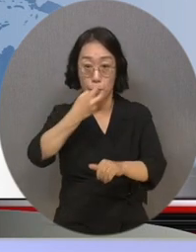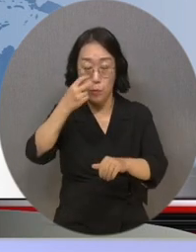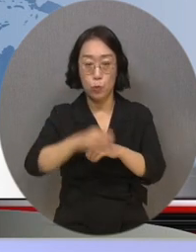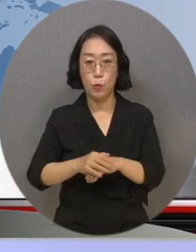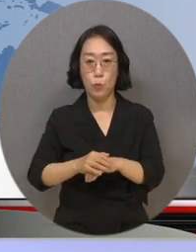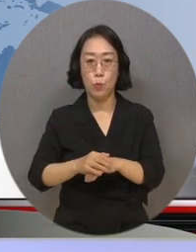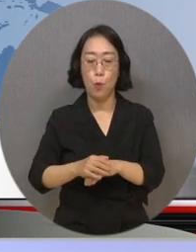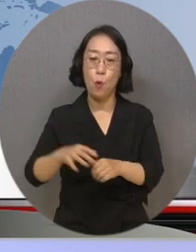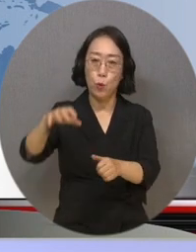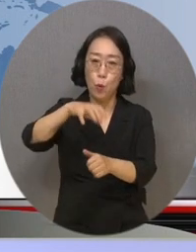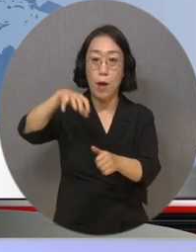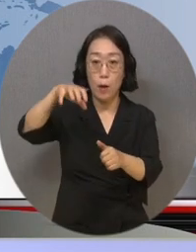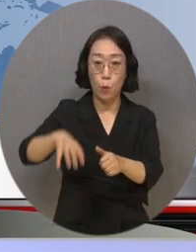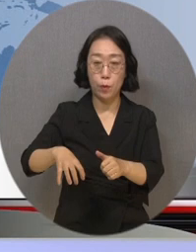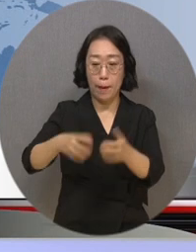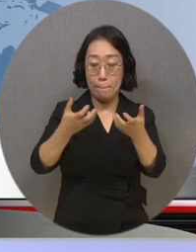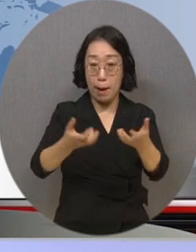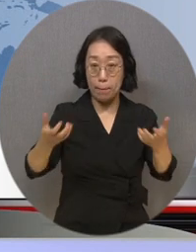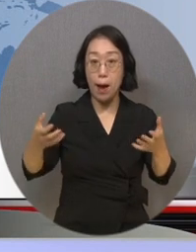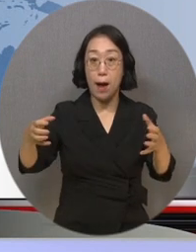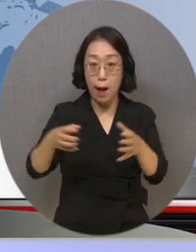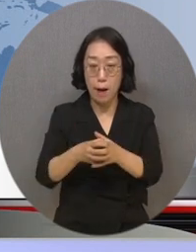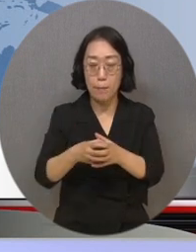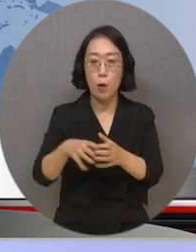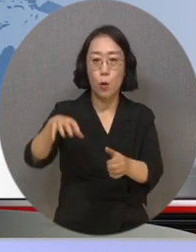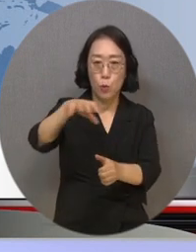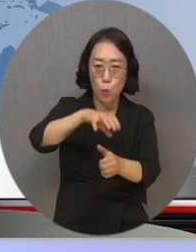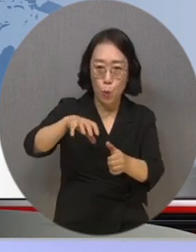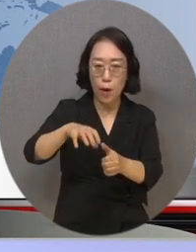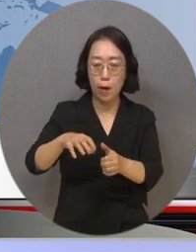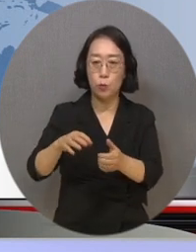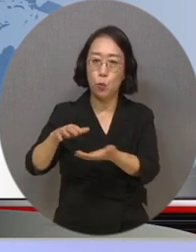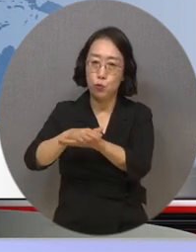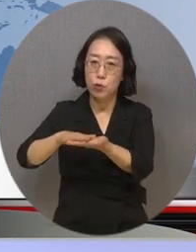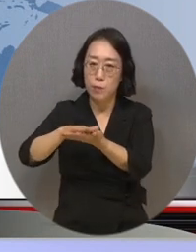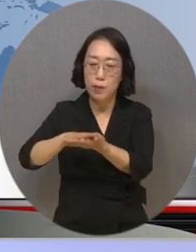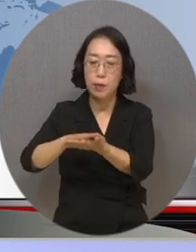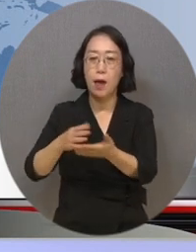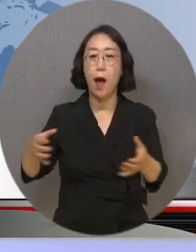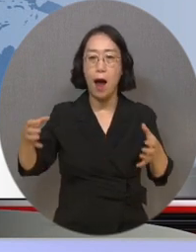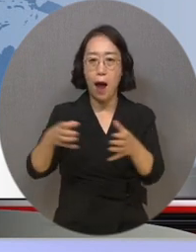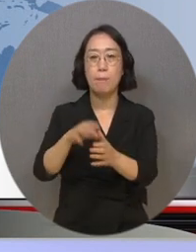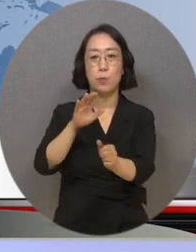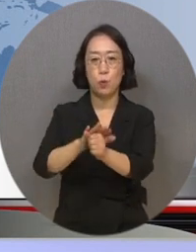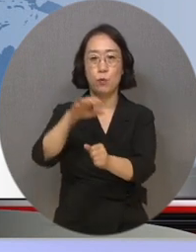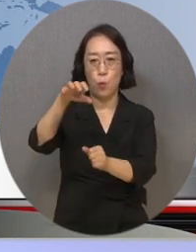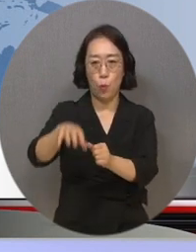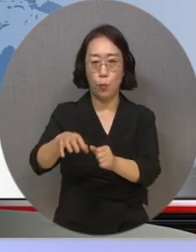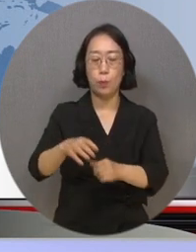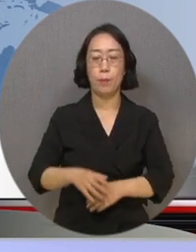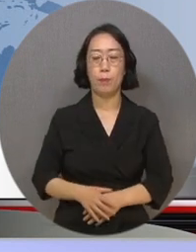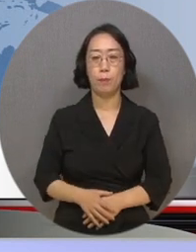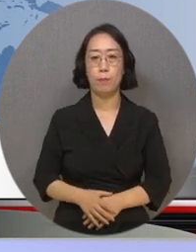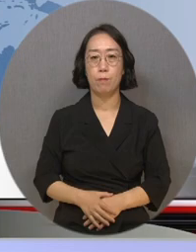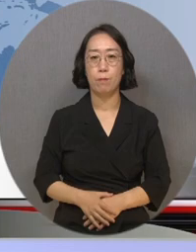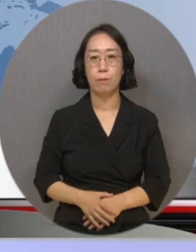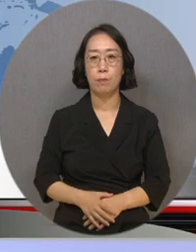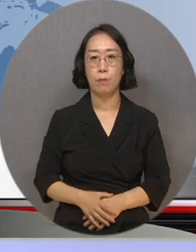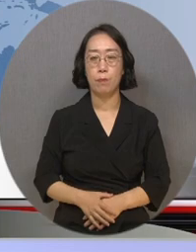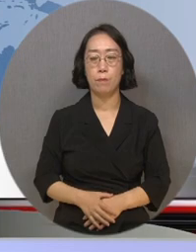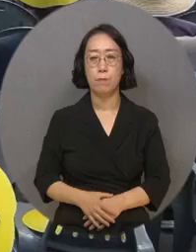요양시설 등을 갖춰 지역 어르신들의 요양과 여가 생활을 책임진다고 하는데요 유죄니 기자가 전합니다